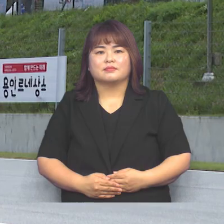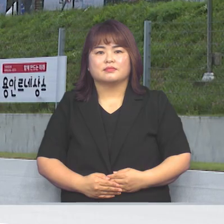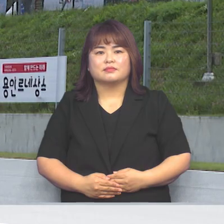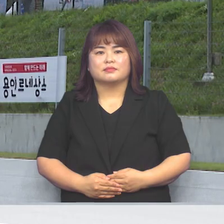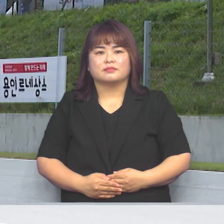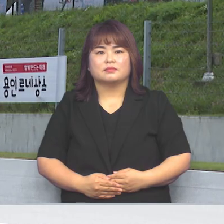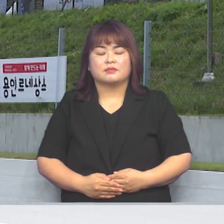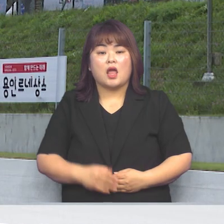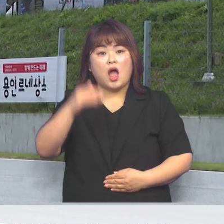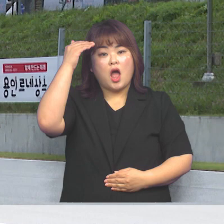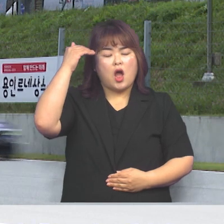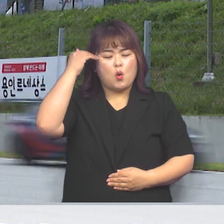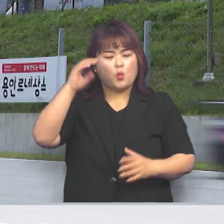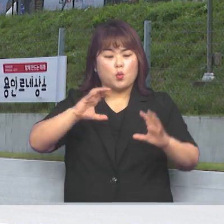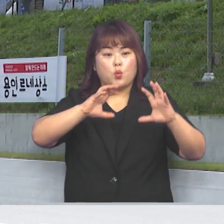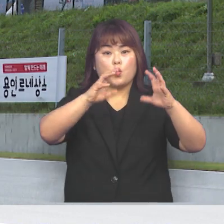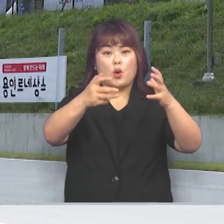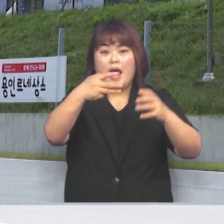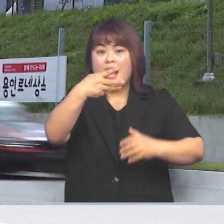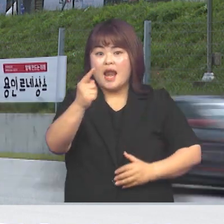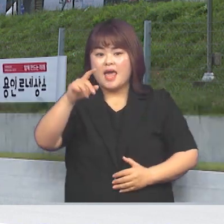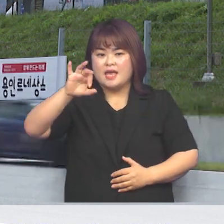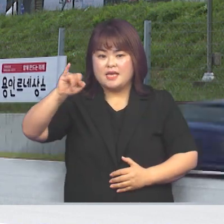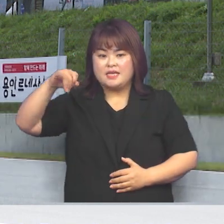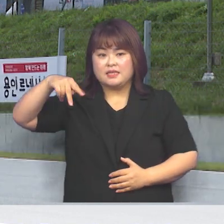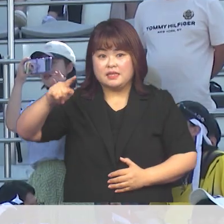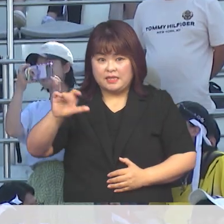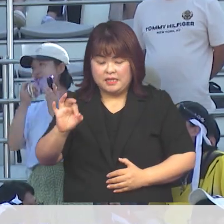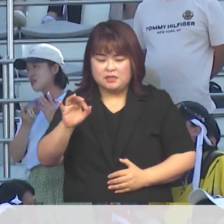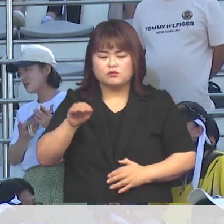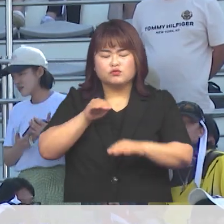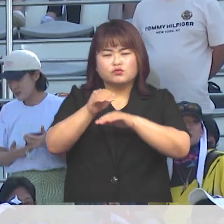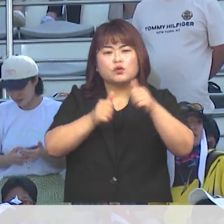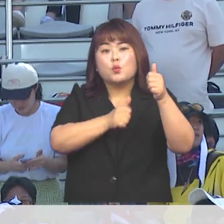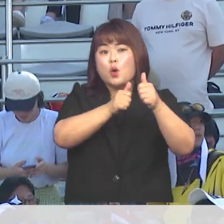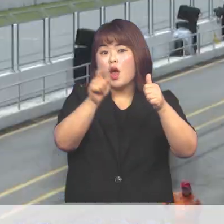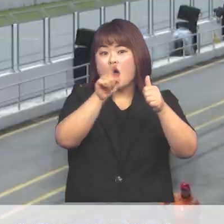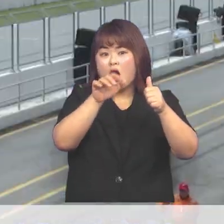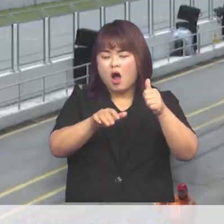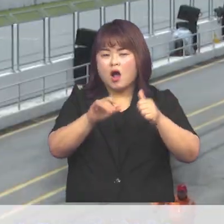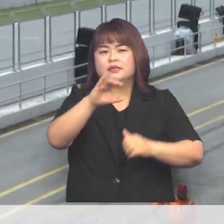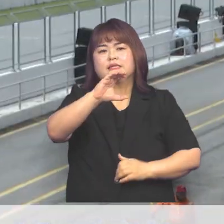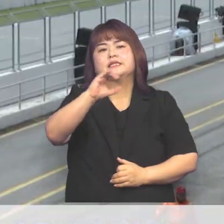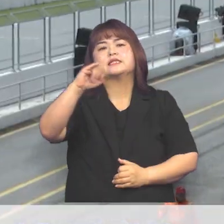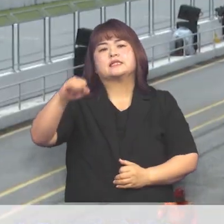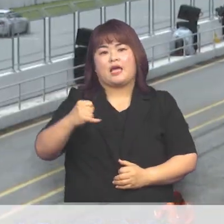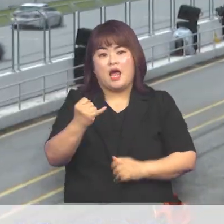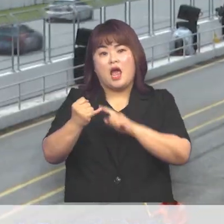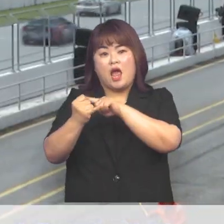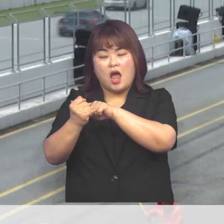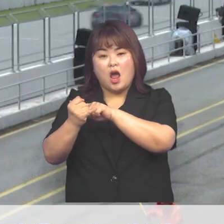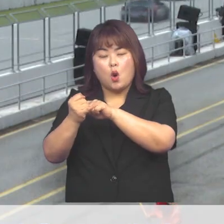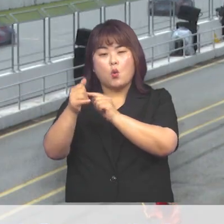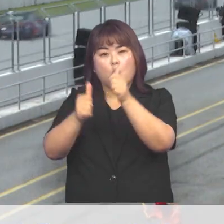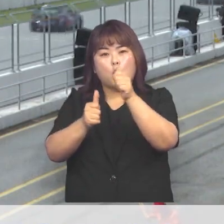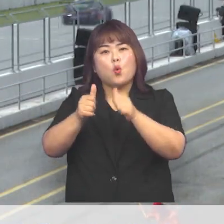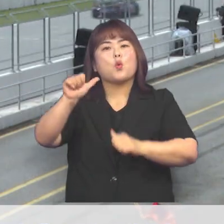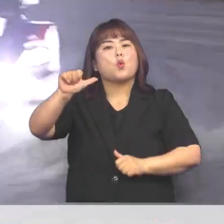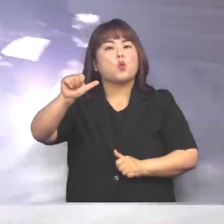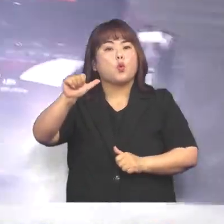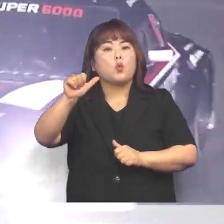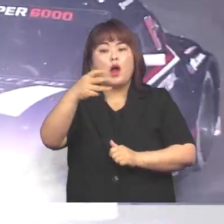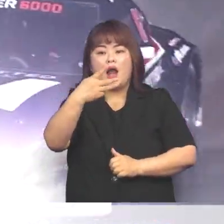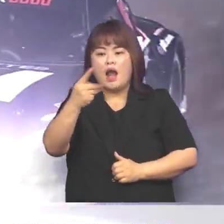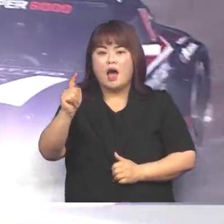대한민국 최대 규모의 레이싱 축제 2023 CJ대한통운 슈퍼레이스 챔피언십 제5라운드 경기가